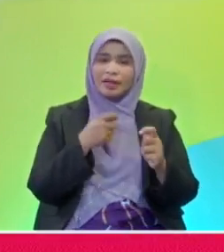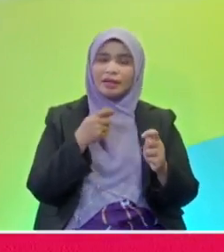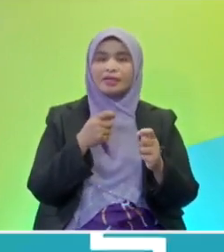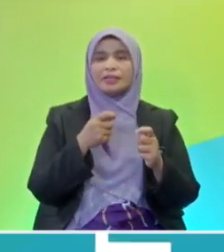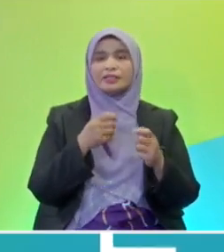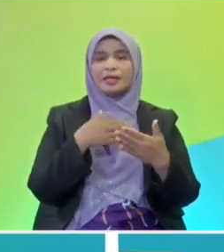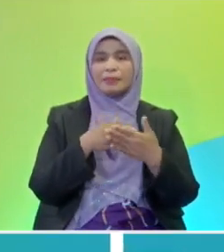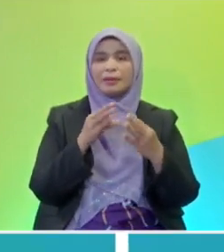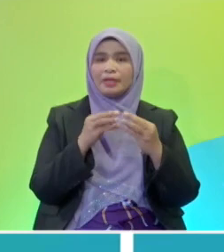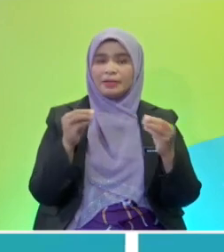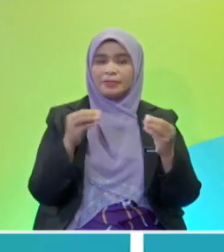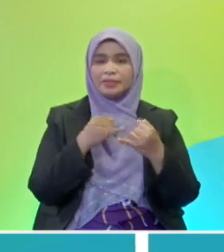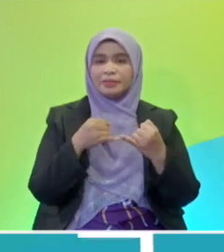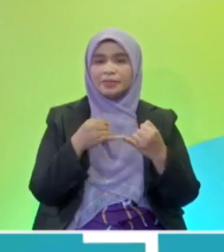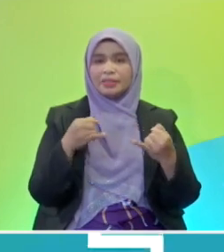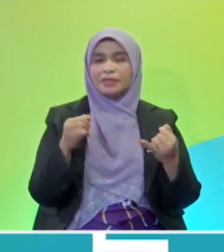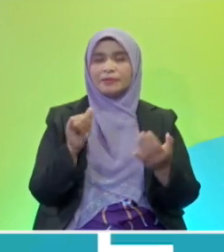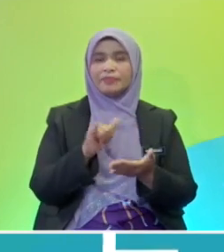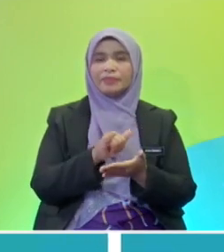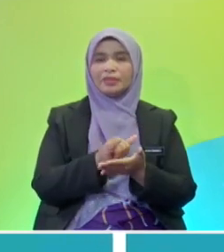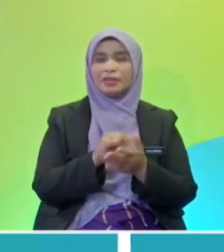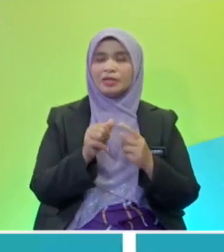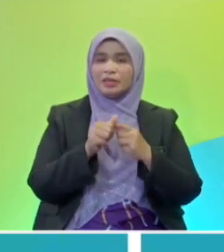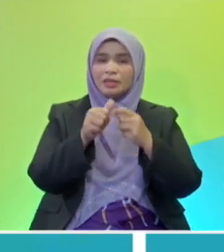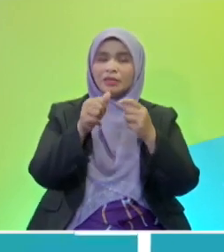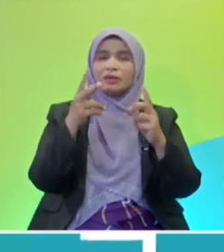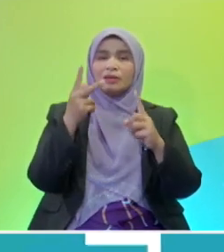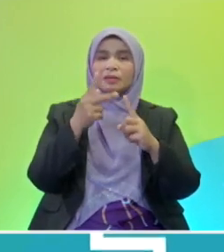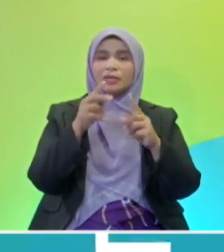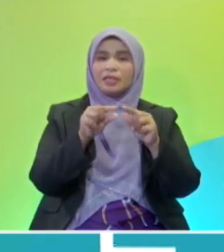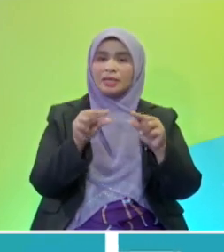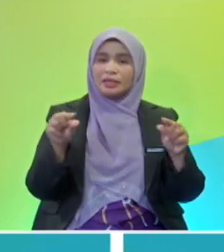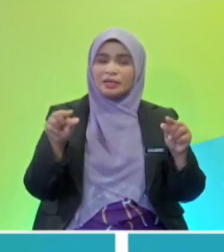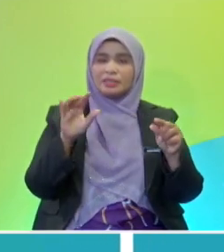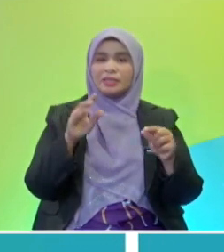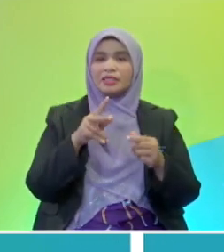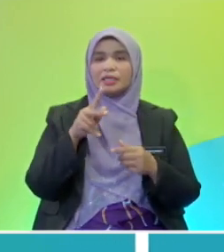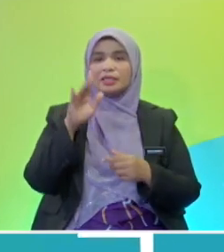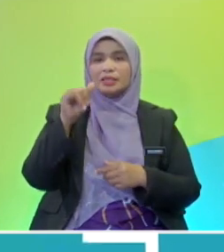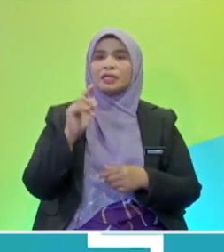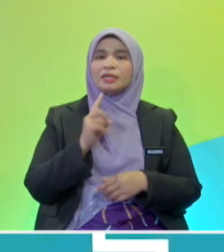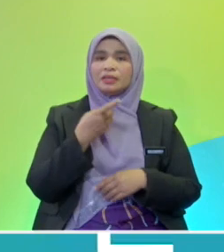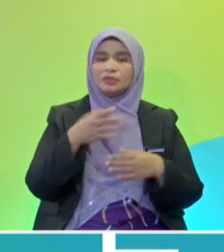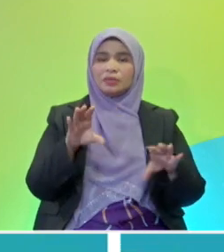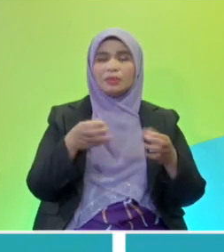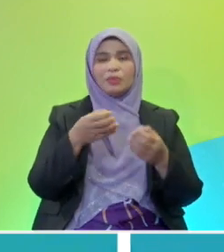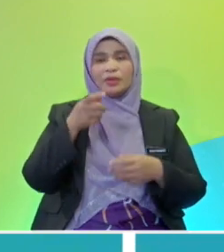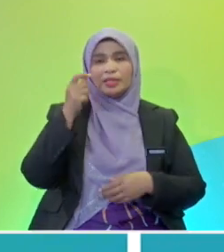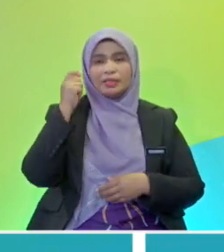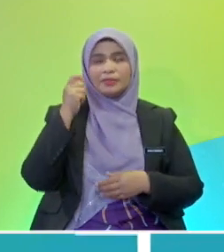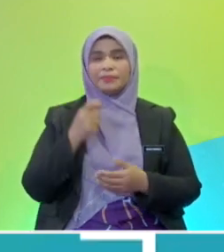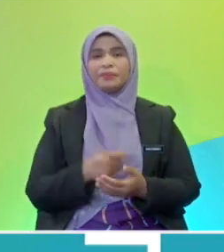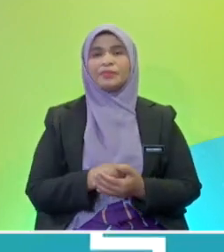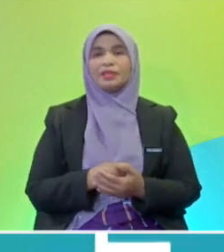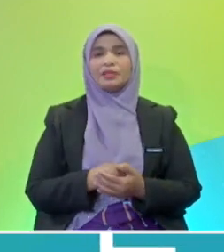ke depan cucuk ke bawah ikut kepada garisan kapur yang kita dah buat tadi bet ikut saja garisan tersebut tu